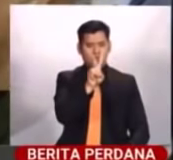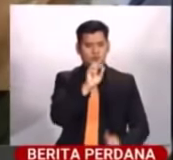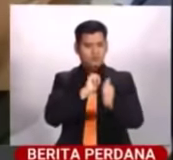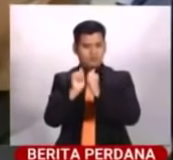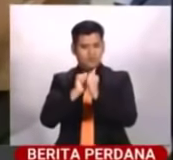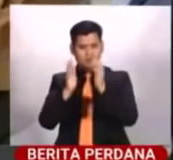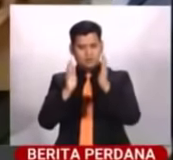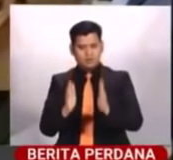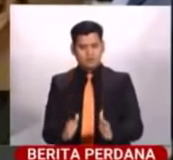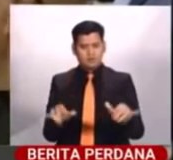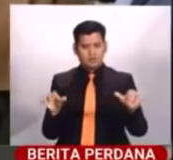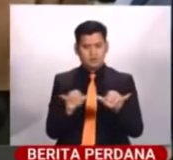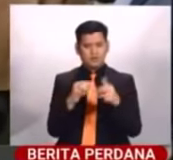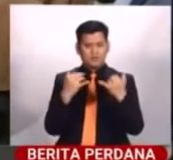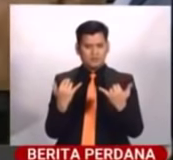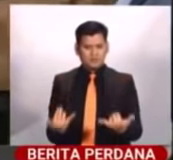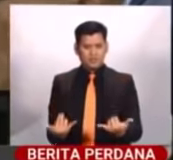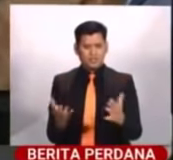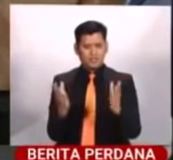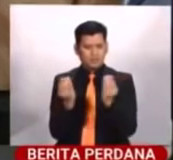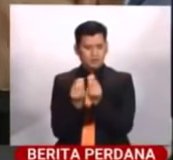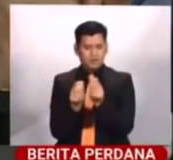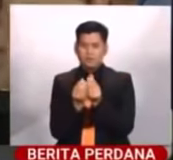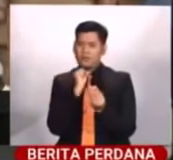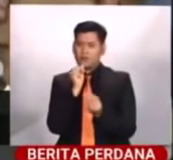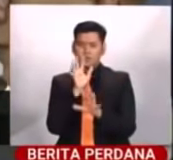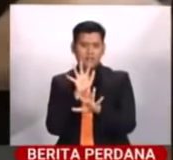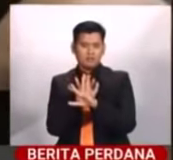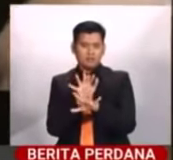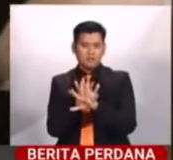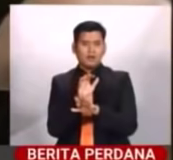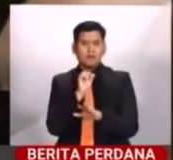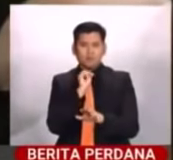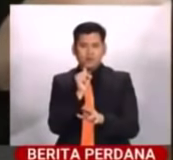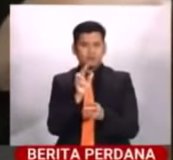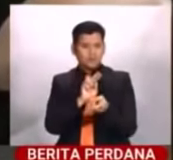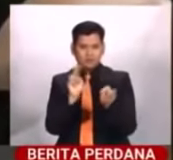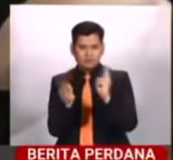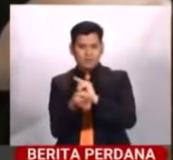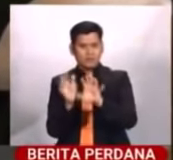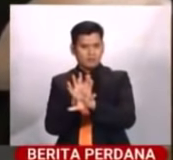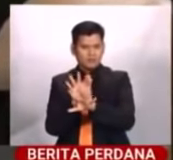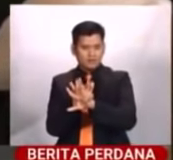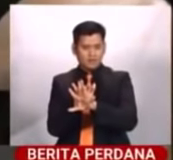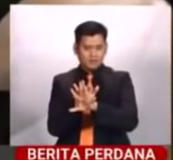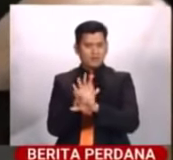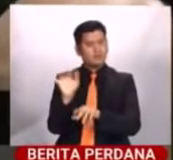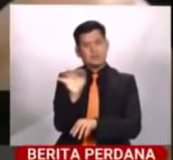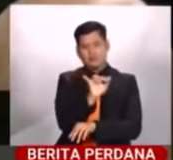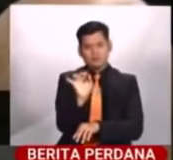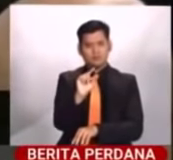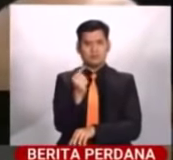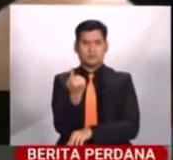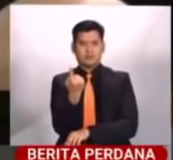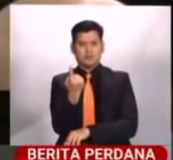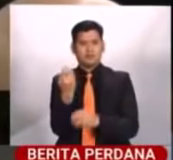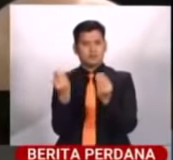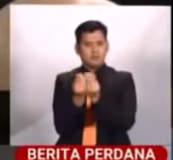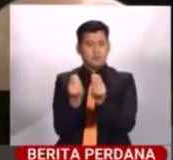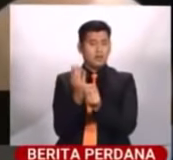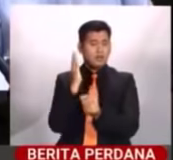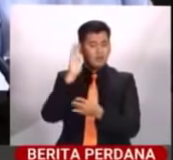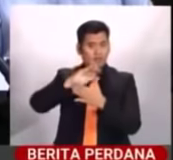saiz kontingen kali ini dijangka tidak banyak berubah. Namun jumlah akhir atlet hanya akan dimuktamadkan pada